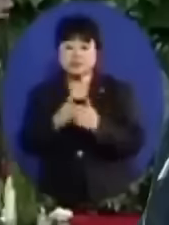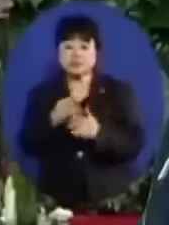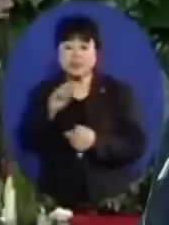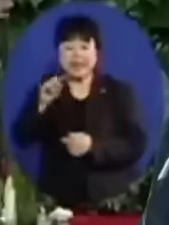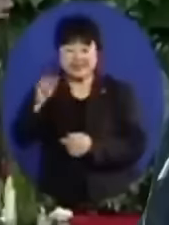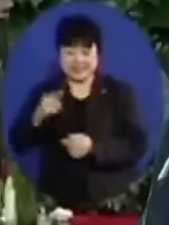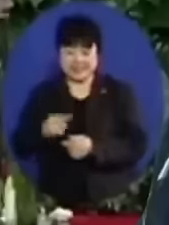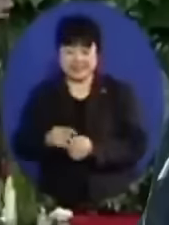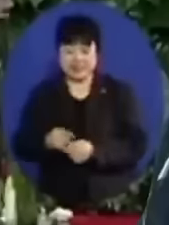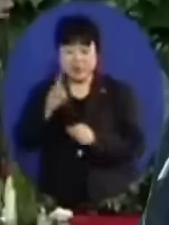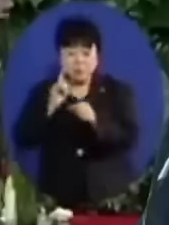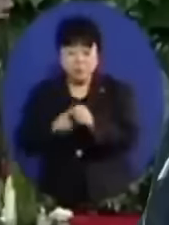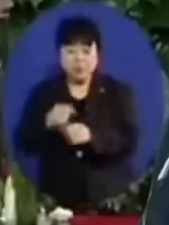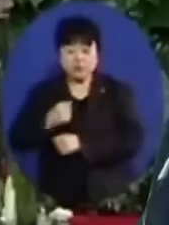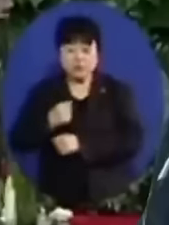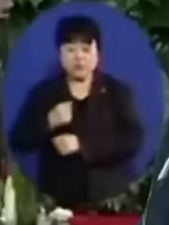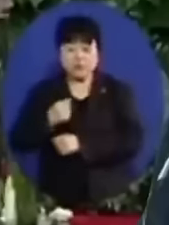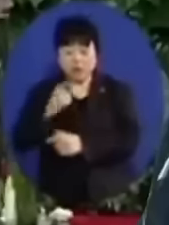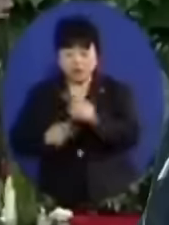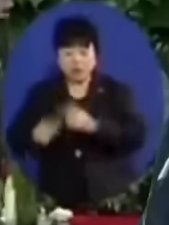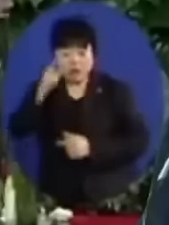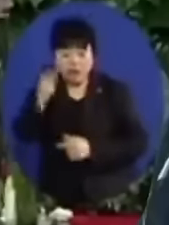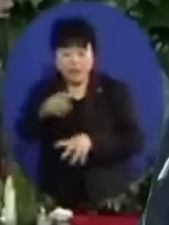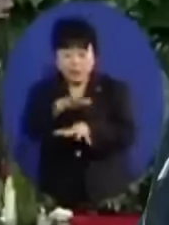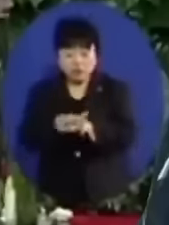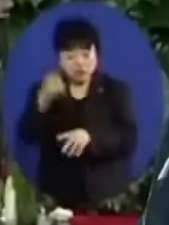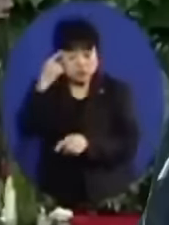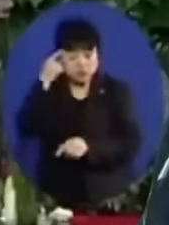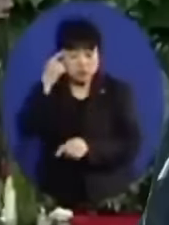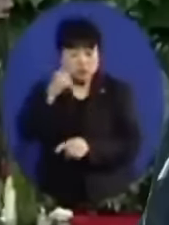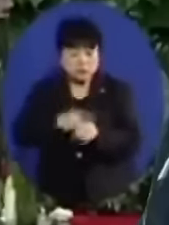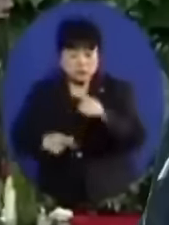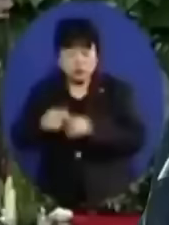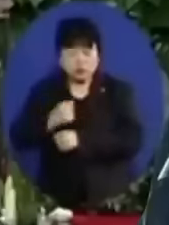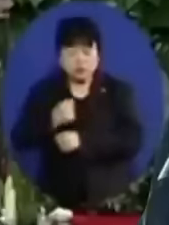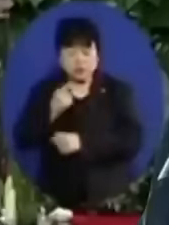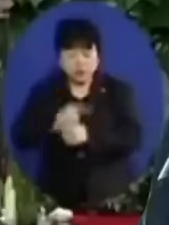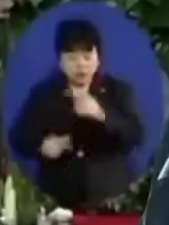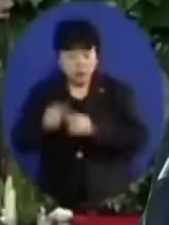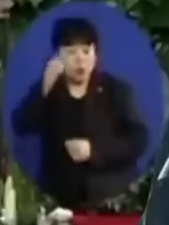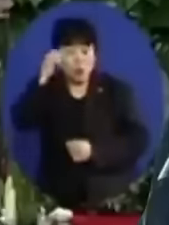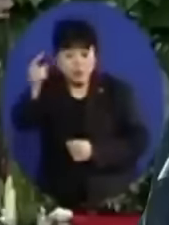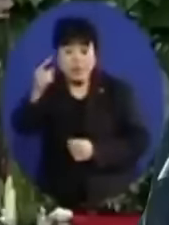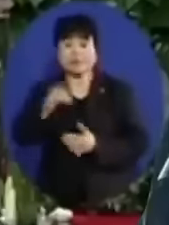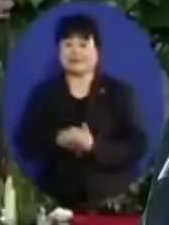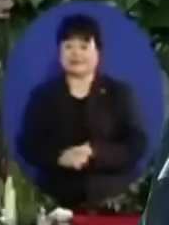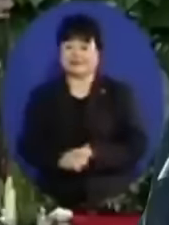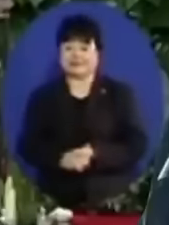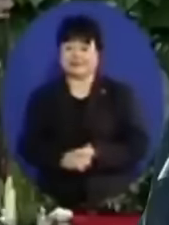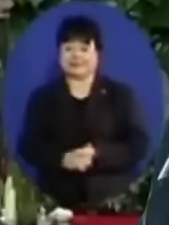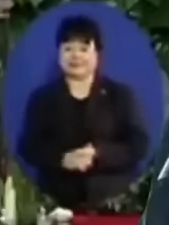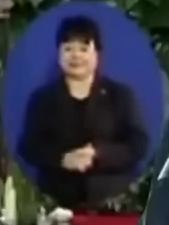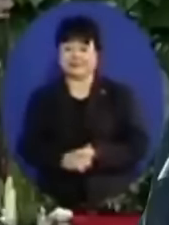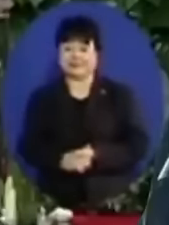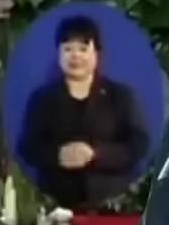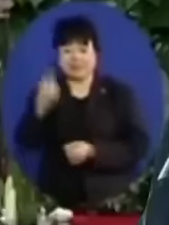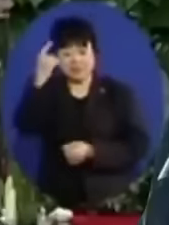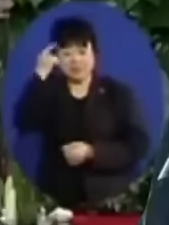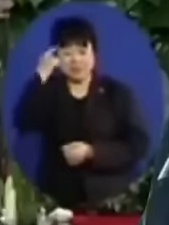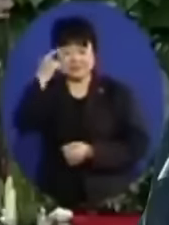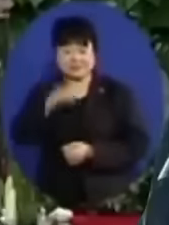힘은 군사력보다 강하다, 조직적인 정신력은 조직적인 군사력보다 위대하다고 말한 것입니다. 정신력이